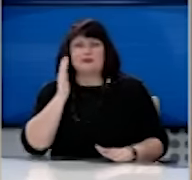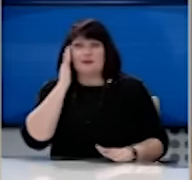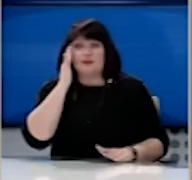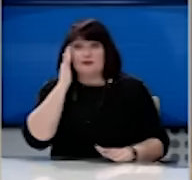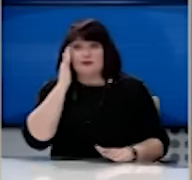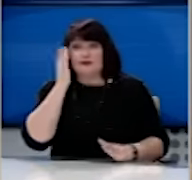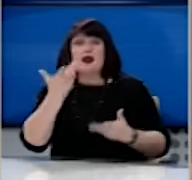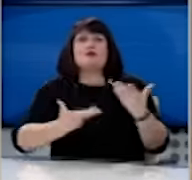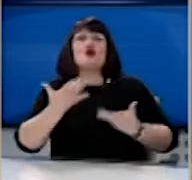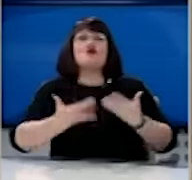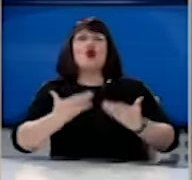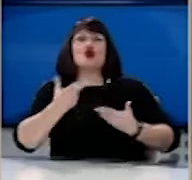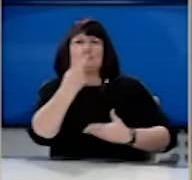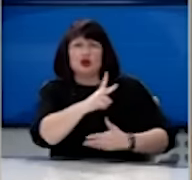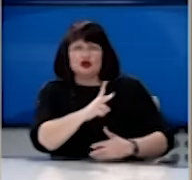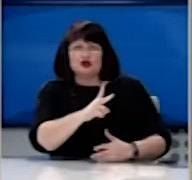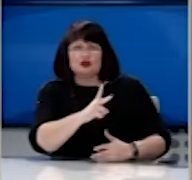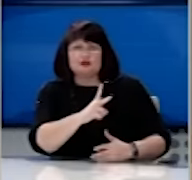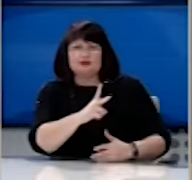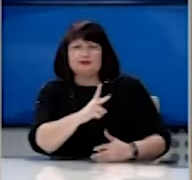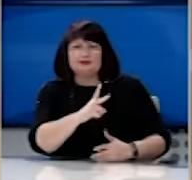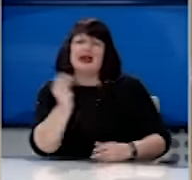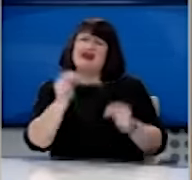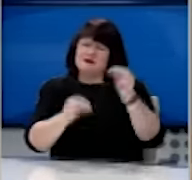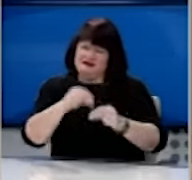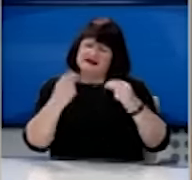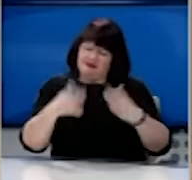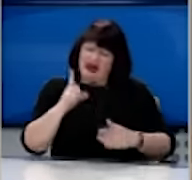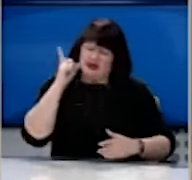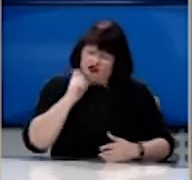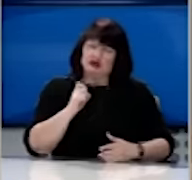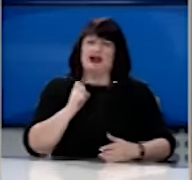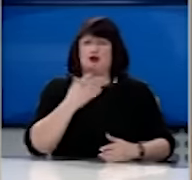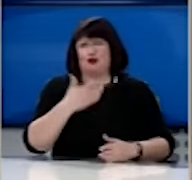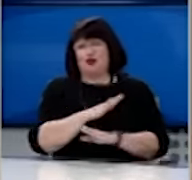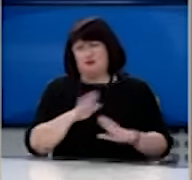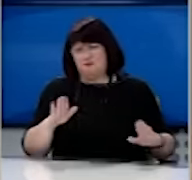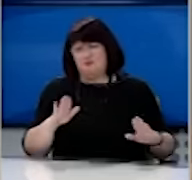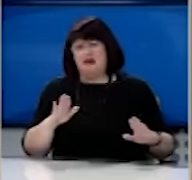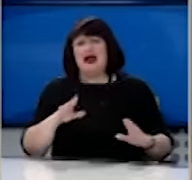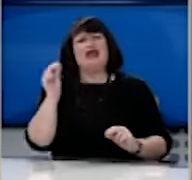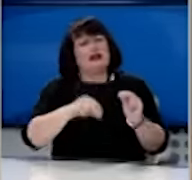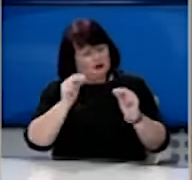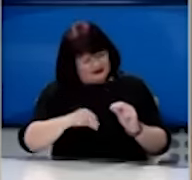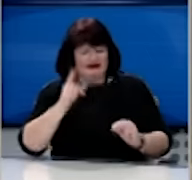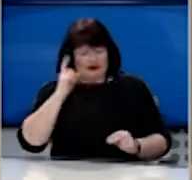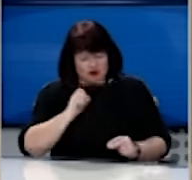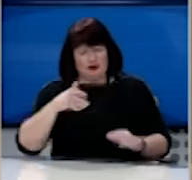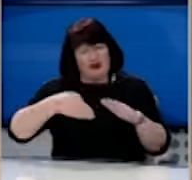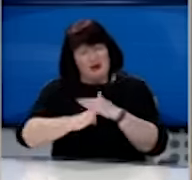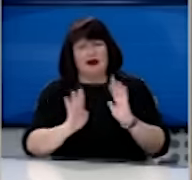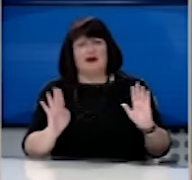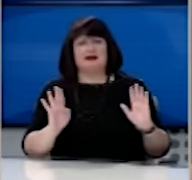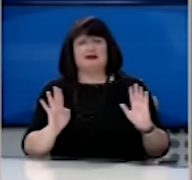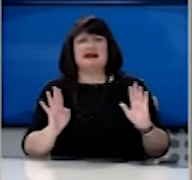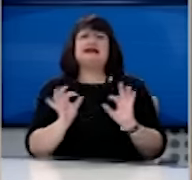ότι ο προϋπολογισμός σας θα υπερψηφιστεί μετά το τέλος της σημερινής συζήτησης. Δεν